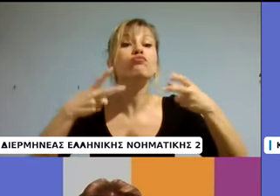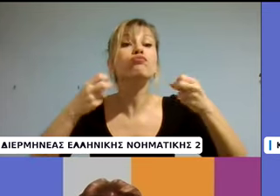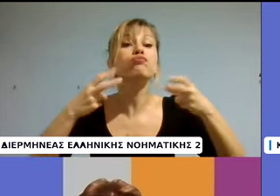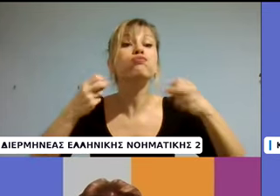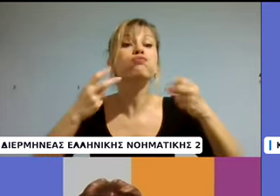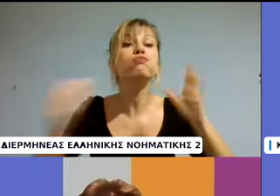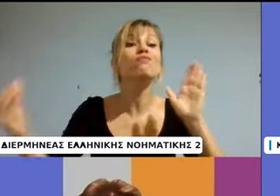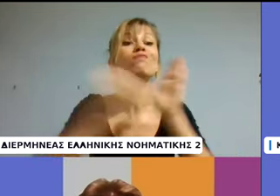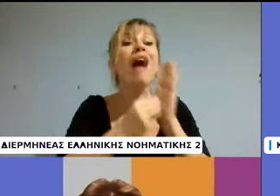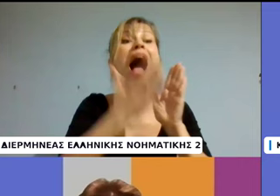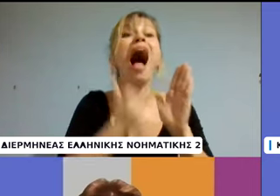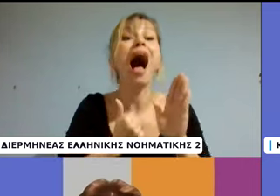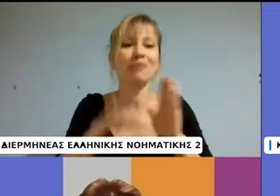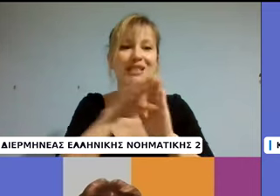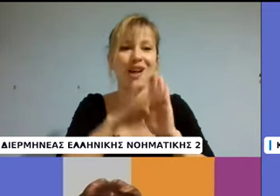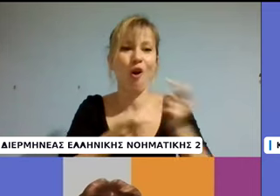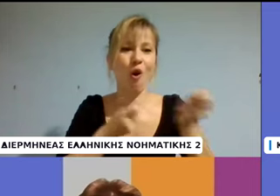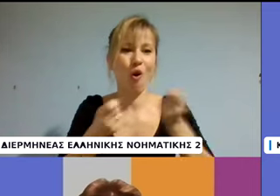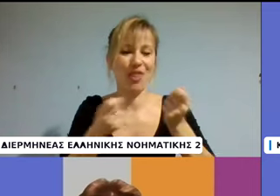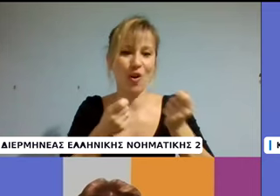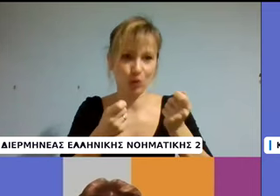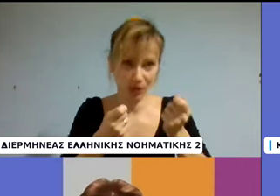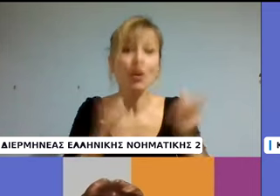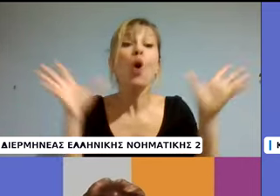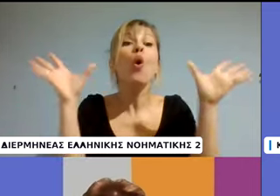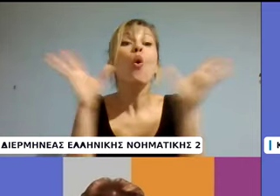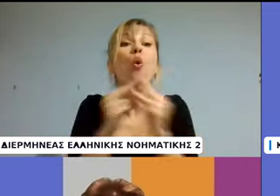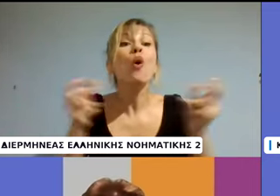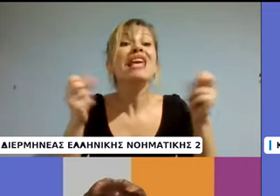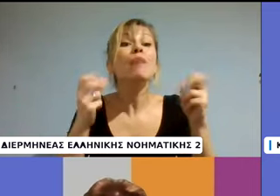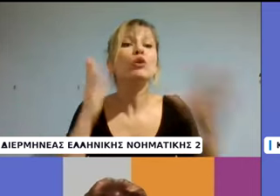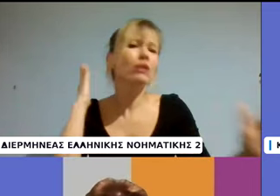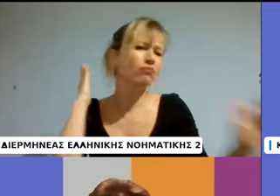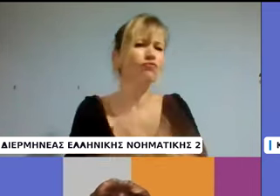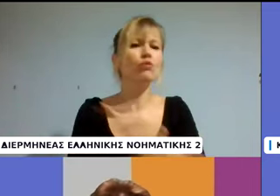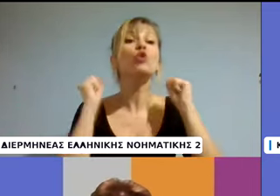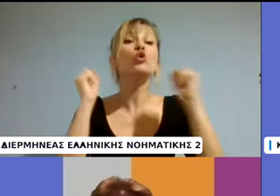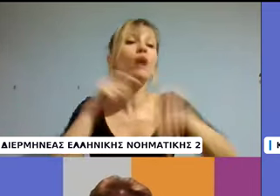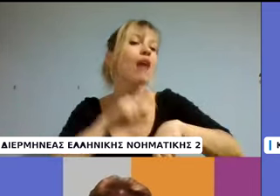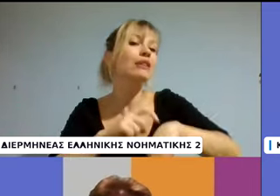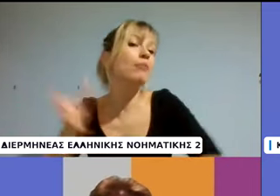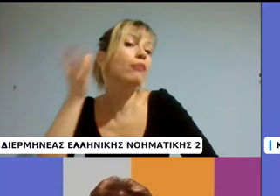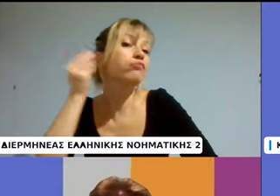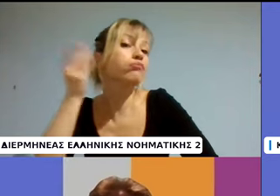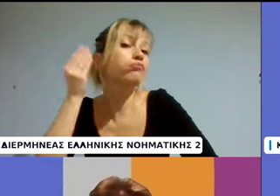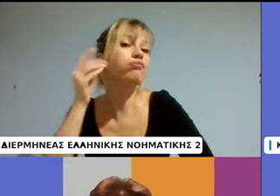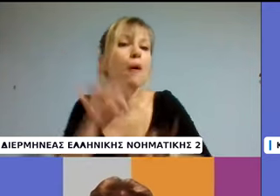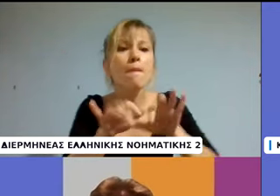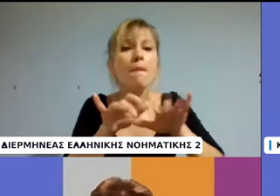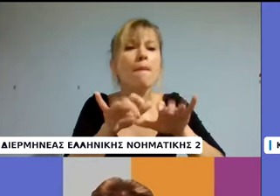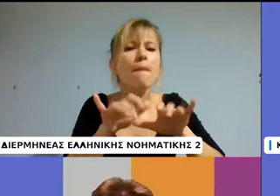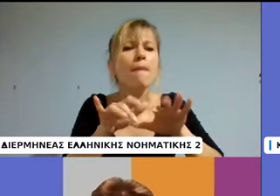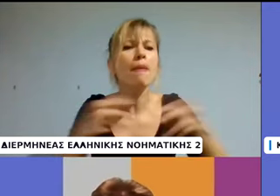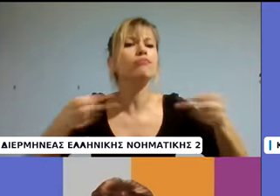στον οδηγό. Στην περίπτωση λοιπόν του ζωντανού υποτιτλισμού και ειδικά του υποτιτλισμού που